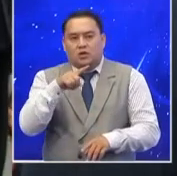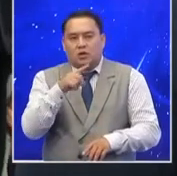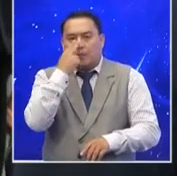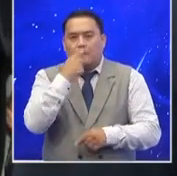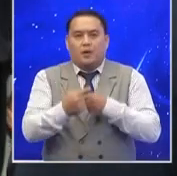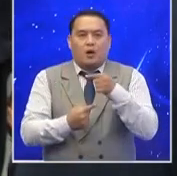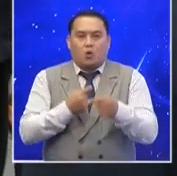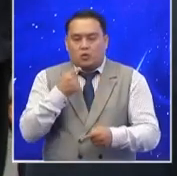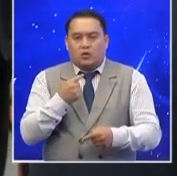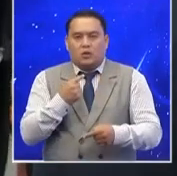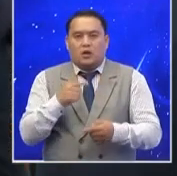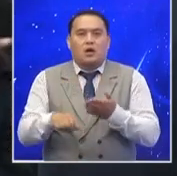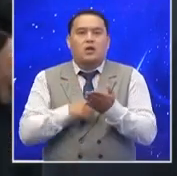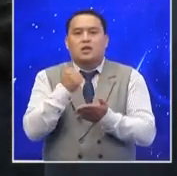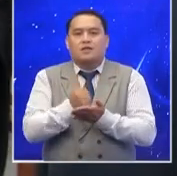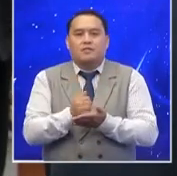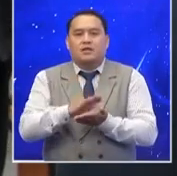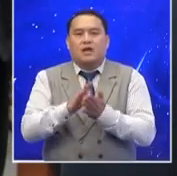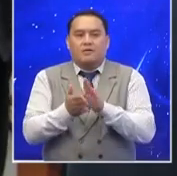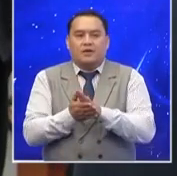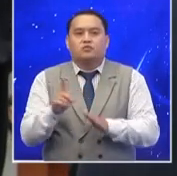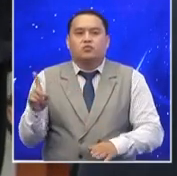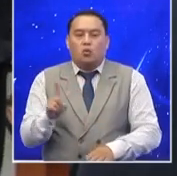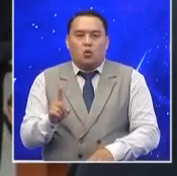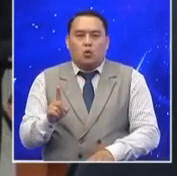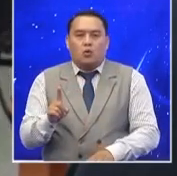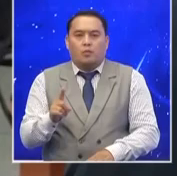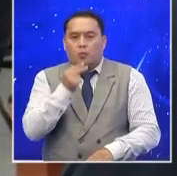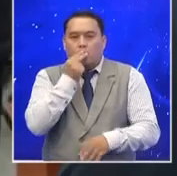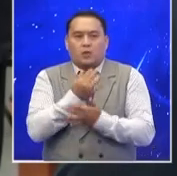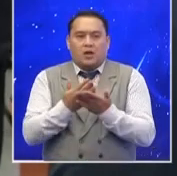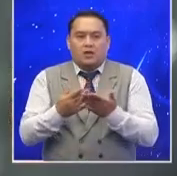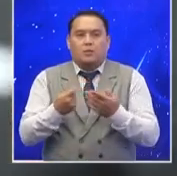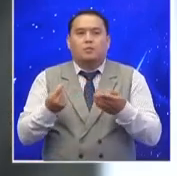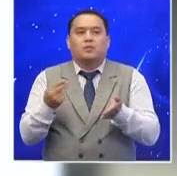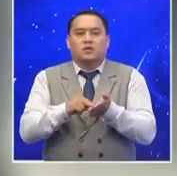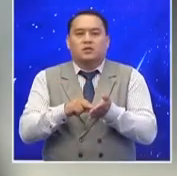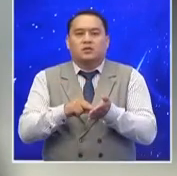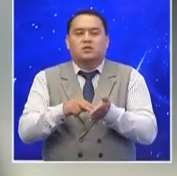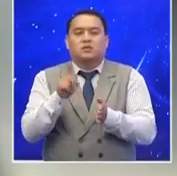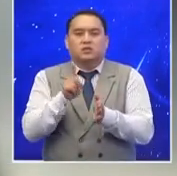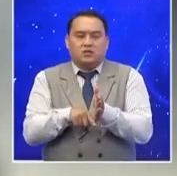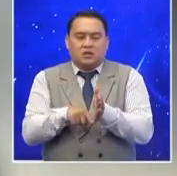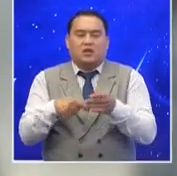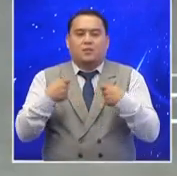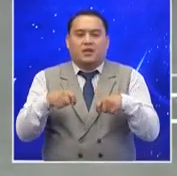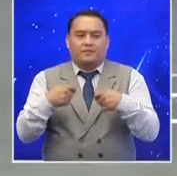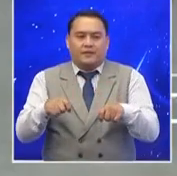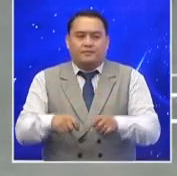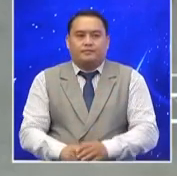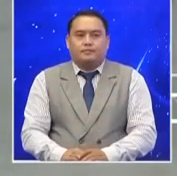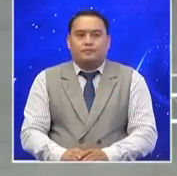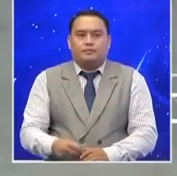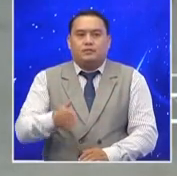проходят. И самое главное, мы договорились, чтобы продукция продавалась по сниженной цене, ниже, чем на рынках. Я думаю, для